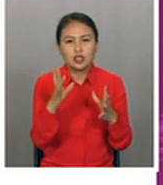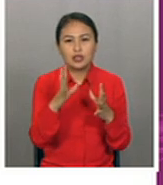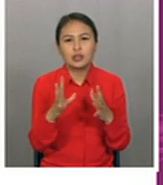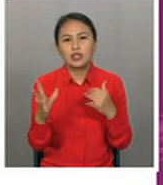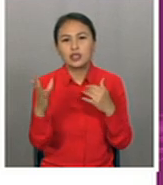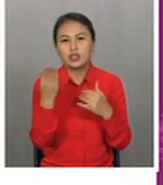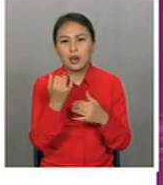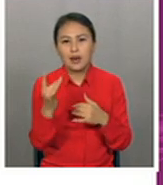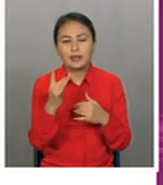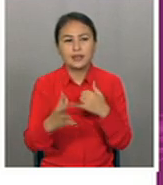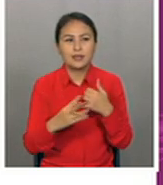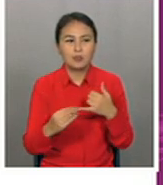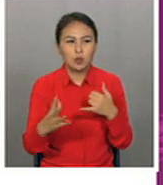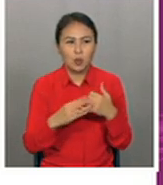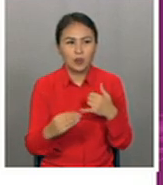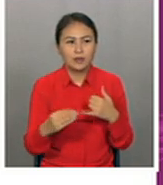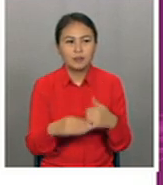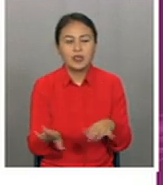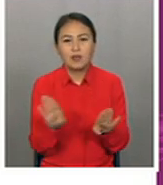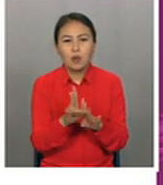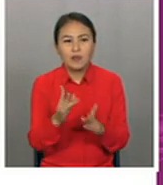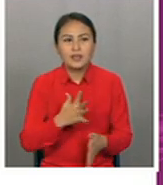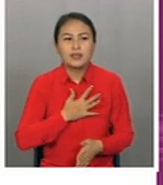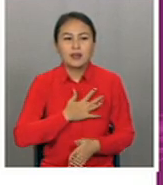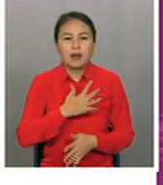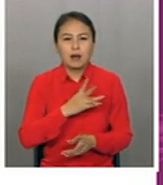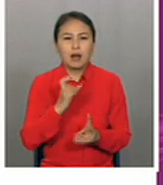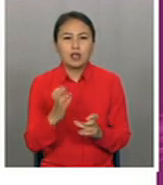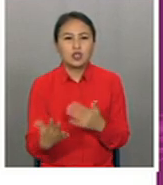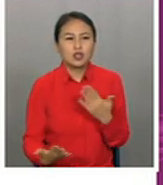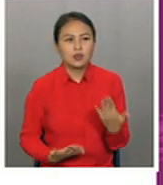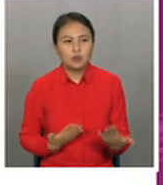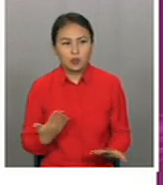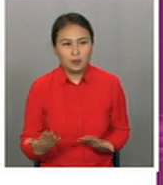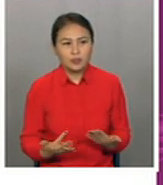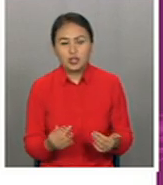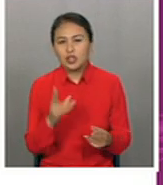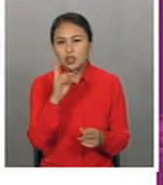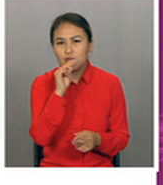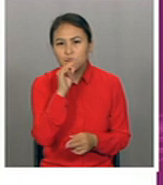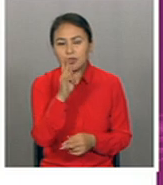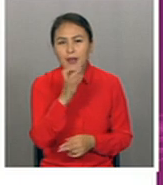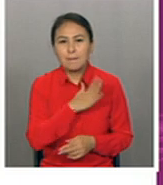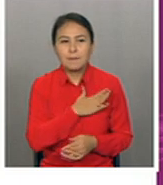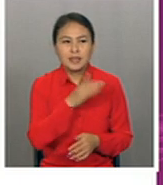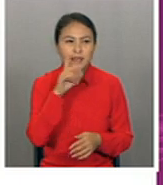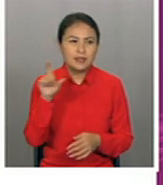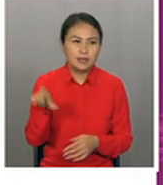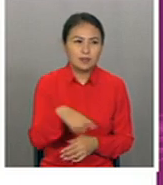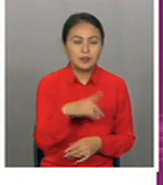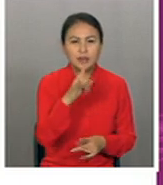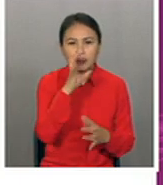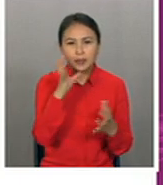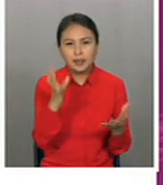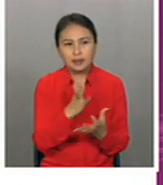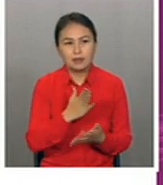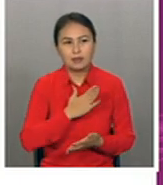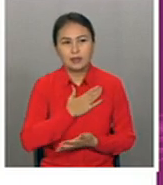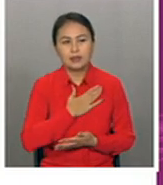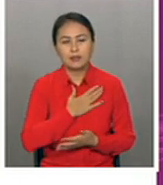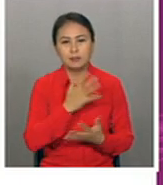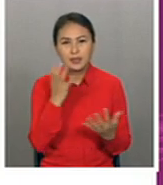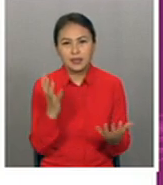земной, ведь он вздыхает, как живой. И шепчут нам материки, ты береги нас,